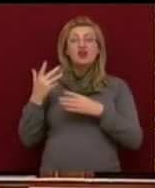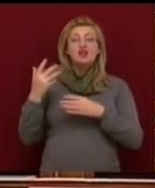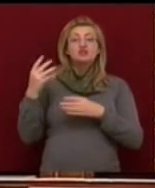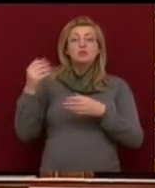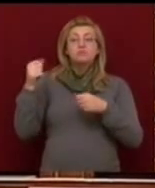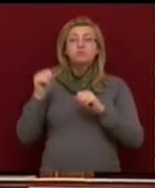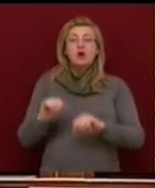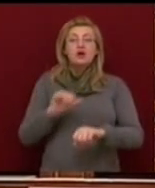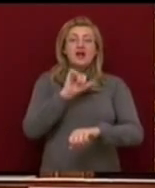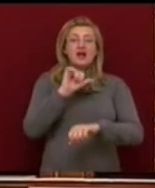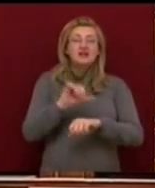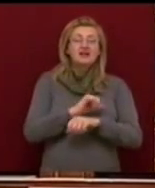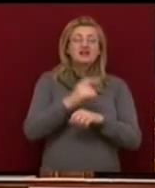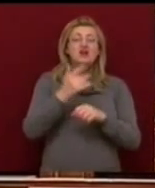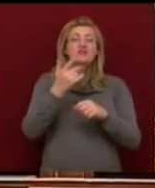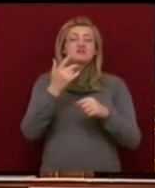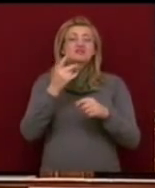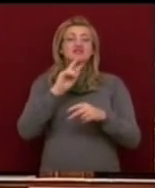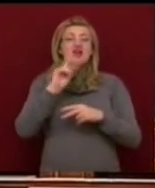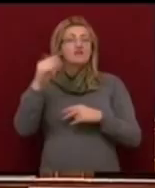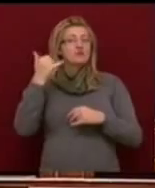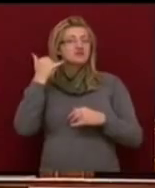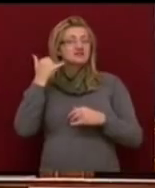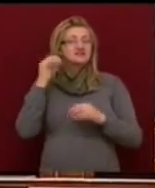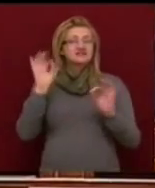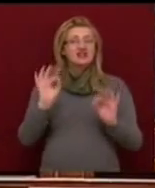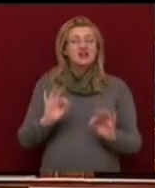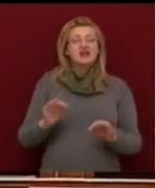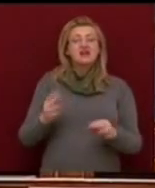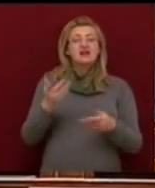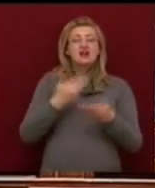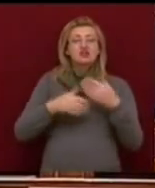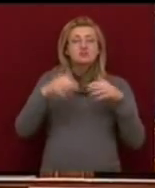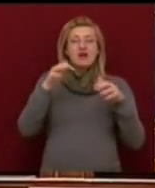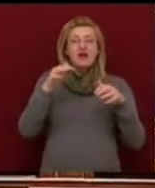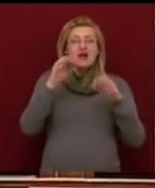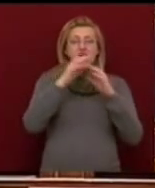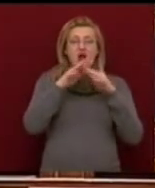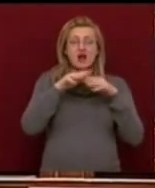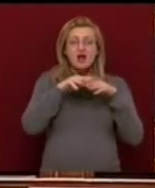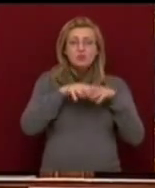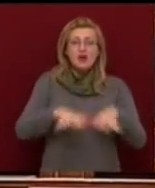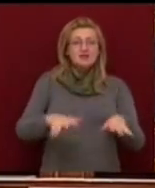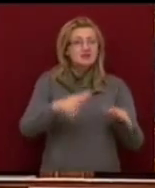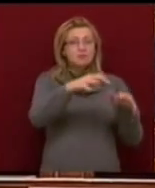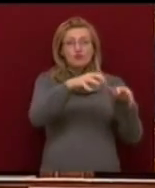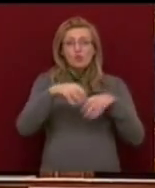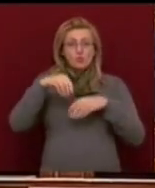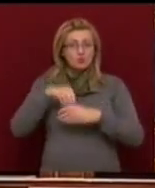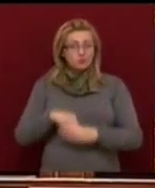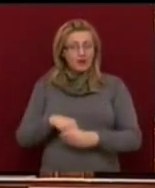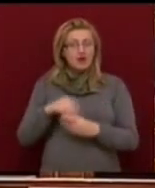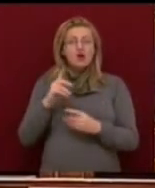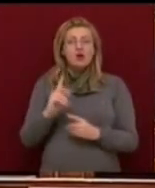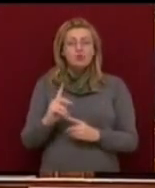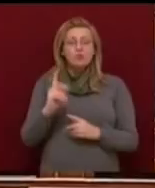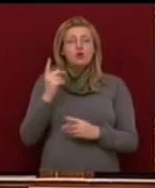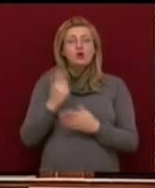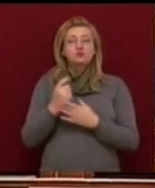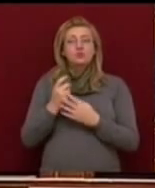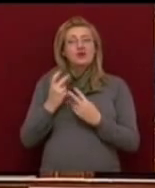az energetikai és távközlési cégeket, valamint a kereskedelmi áruházláncokat. És nem tudunk adókedvezményt adni a